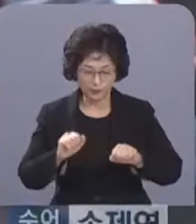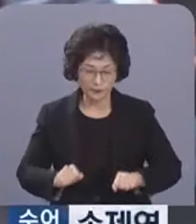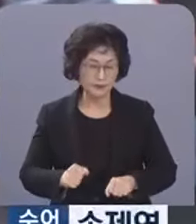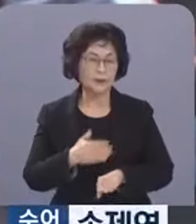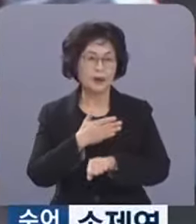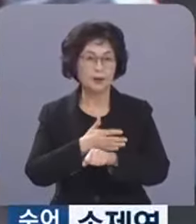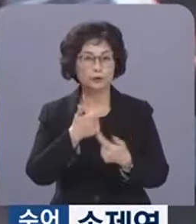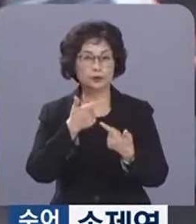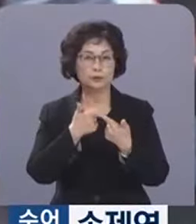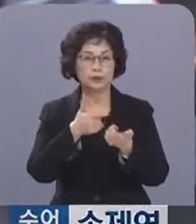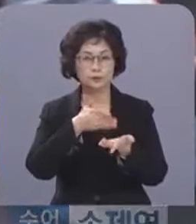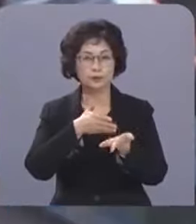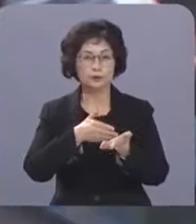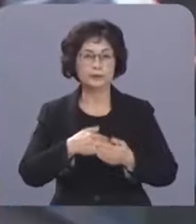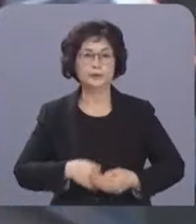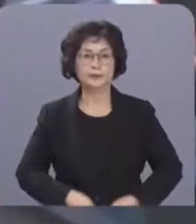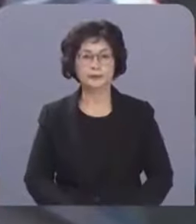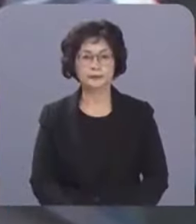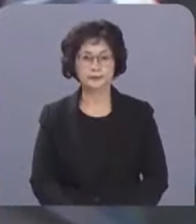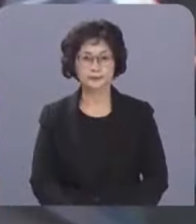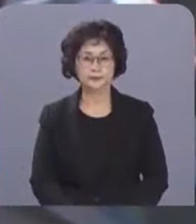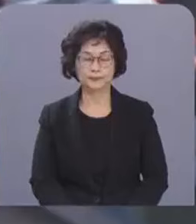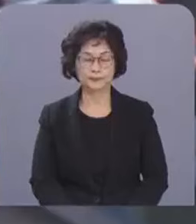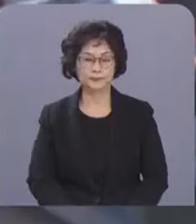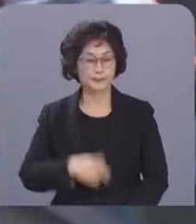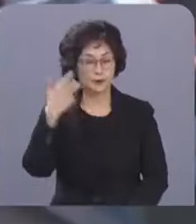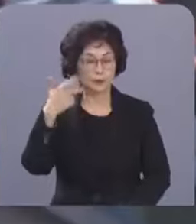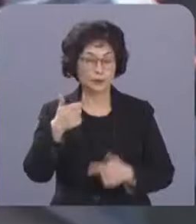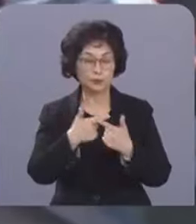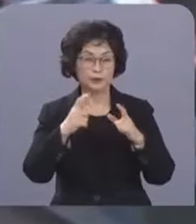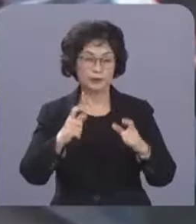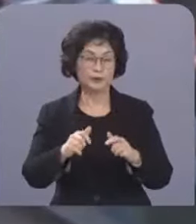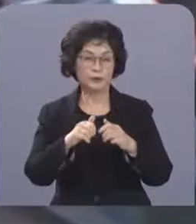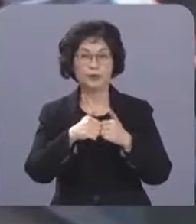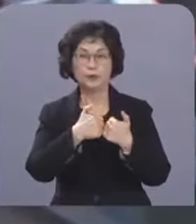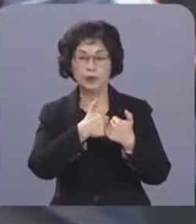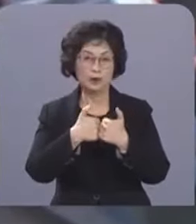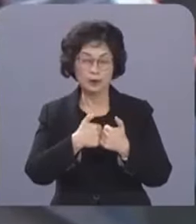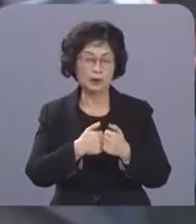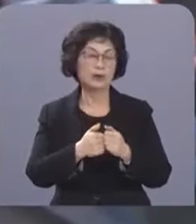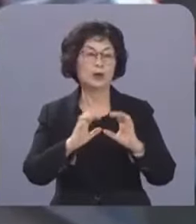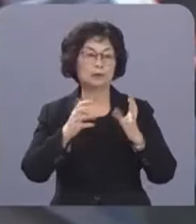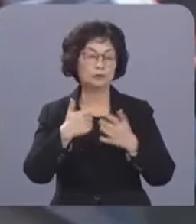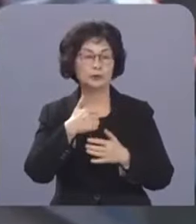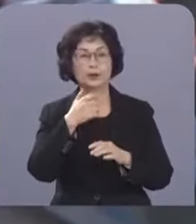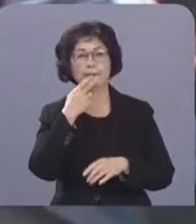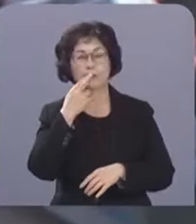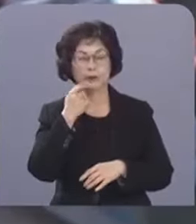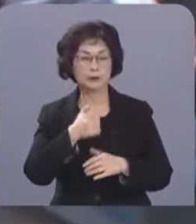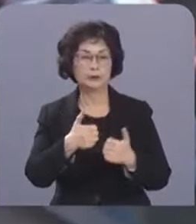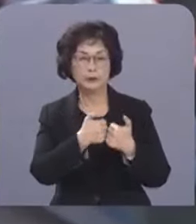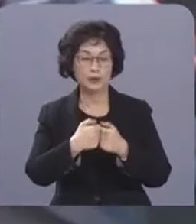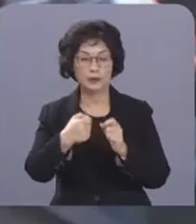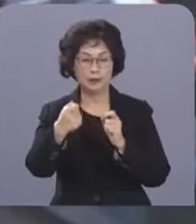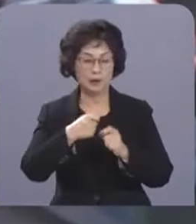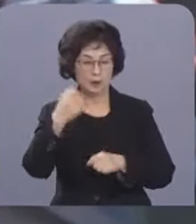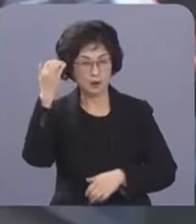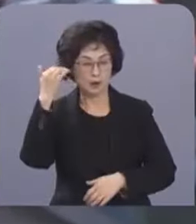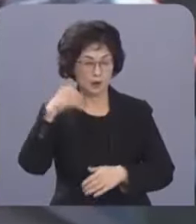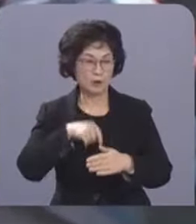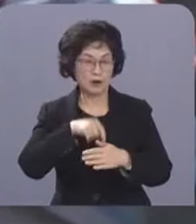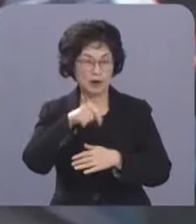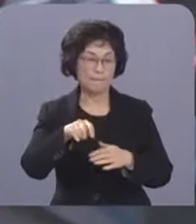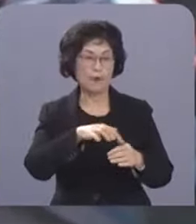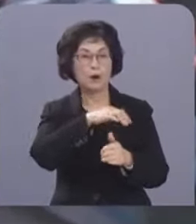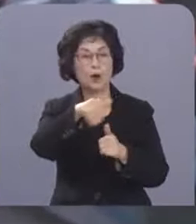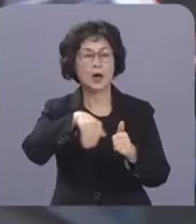안녕하십니까. KBS 9시 부산 뉴스입니다. 다음 주 부산에서 열리는 국제 플라스틱 협약 회의를 앞두고 국내외